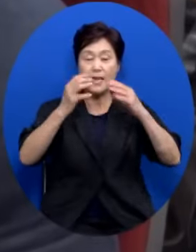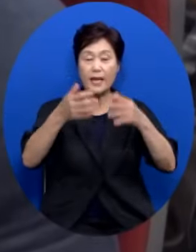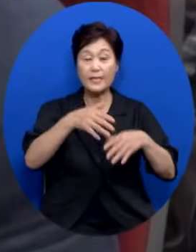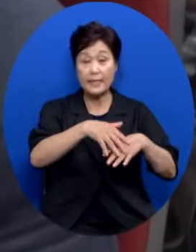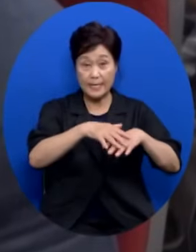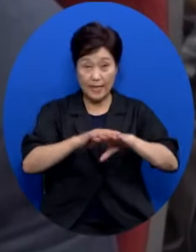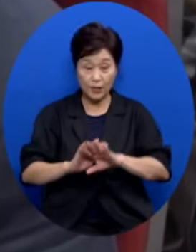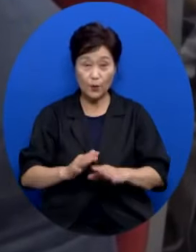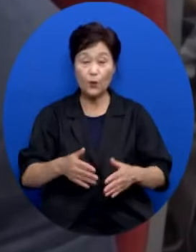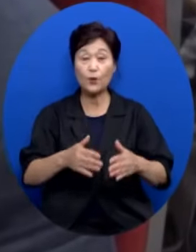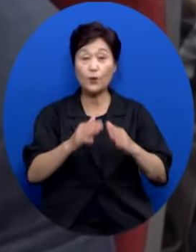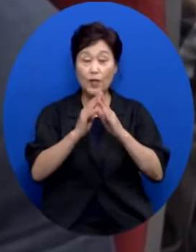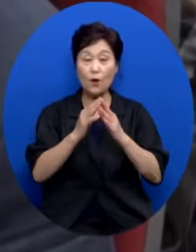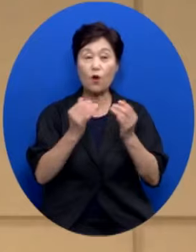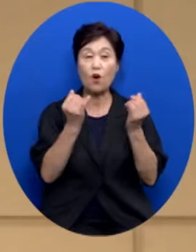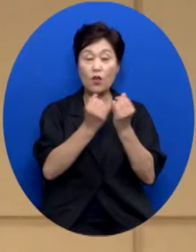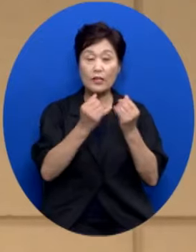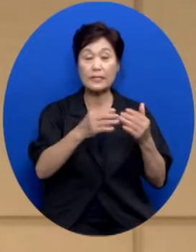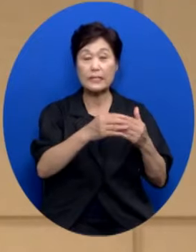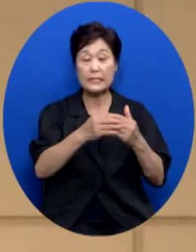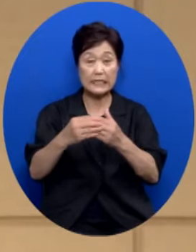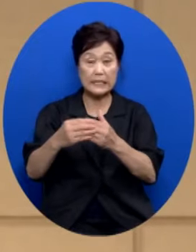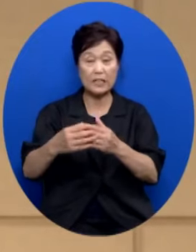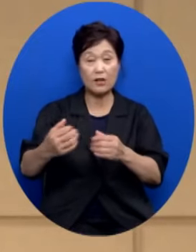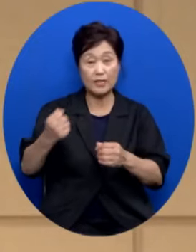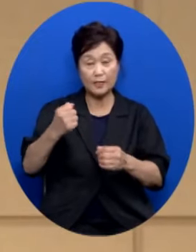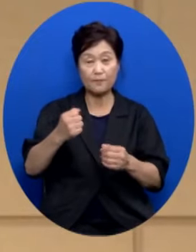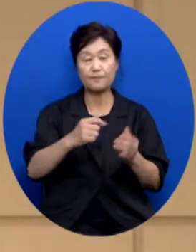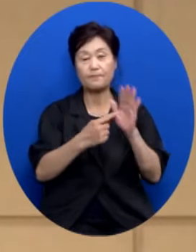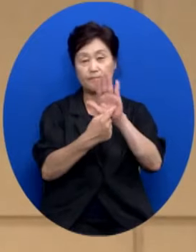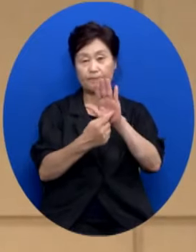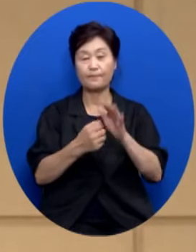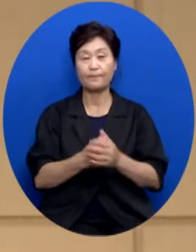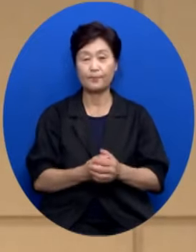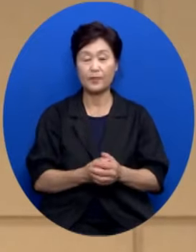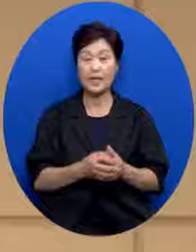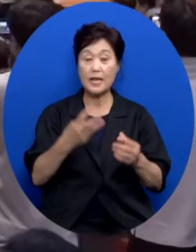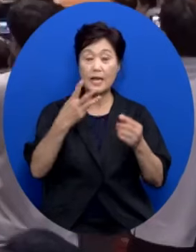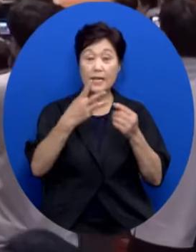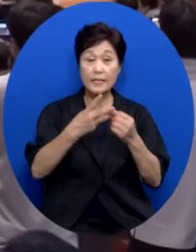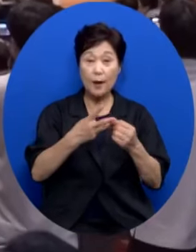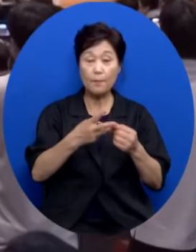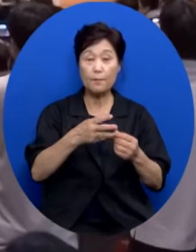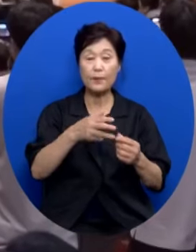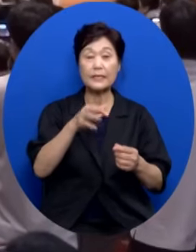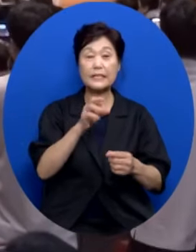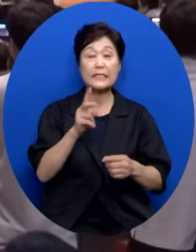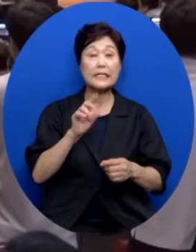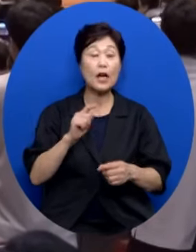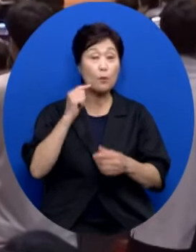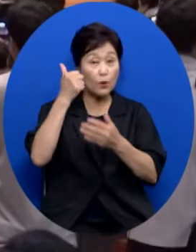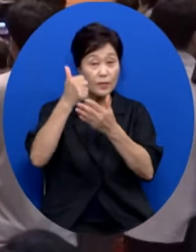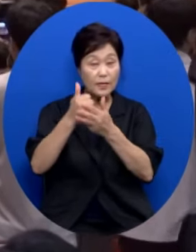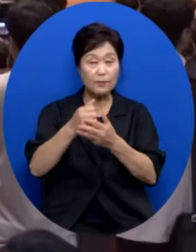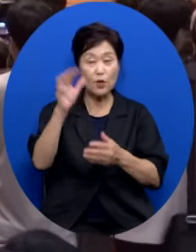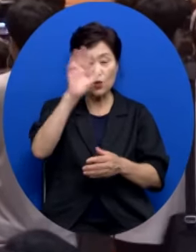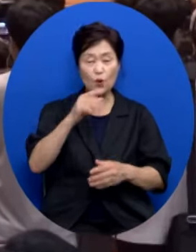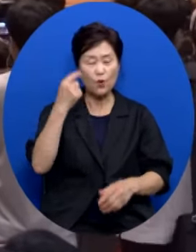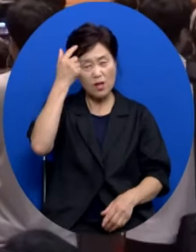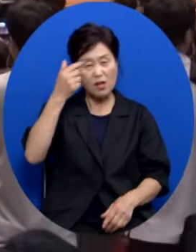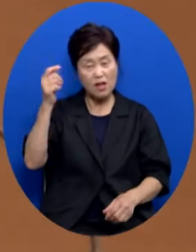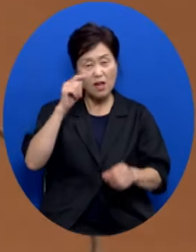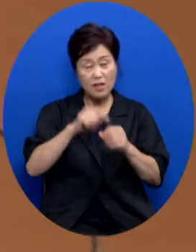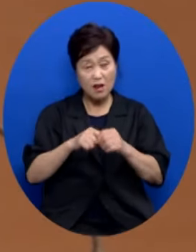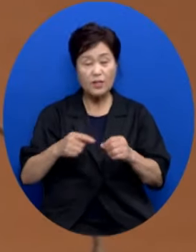플랫폼 개발 여성 리더십 강화를 약속했습니다 기호 3번 양원용 목사는 총회 영적 각성